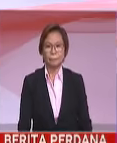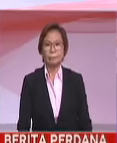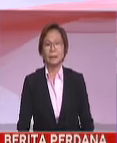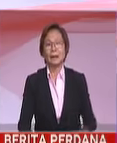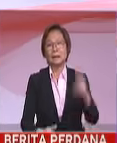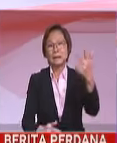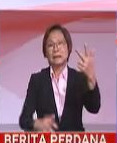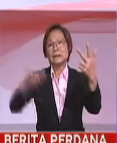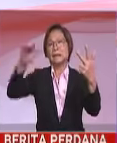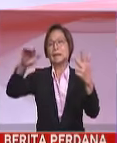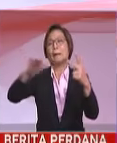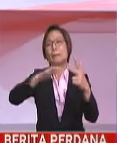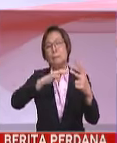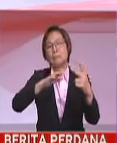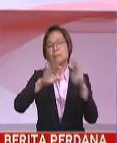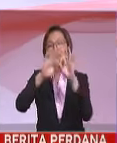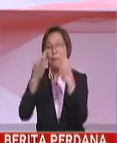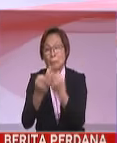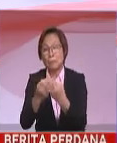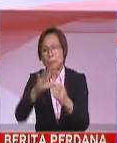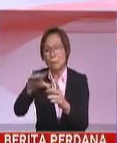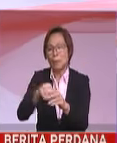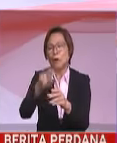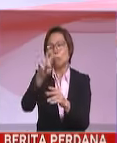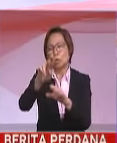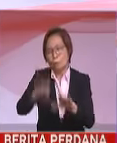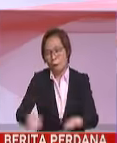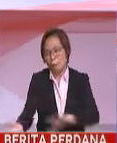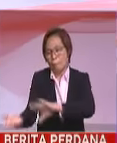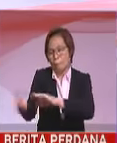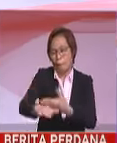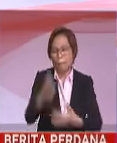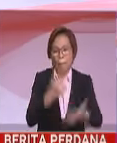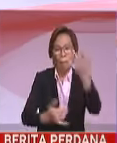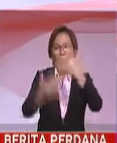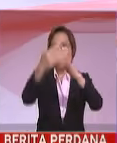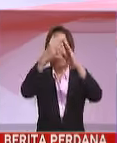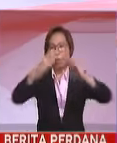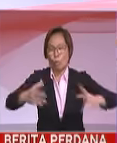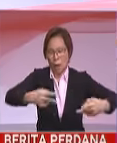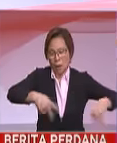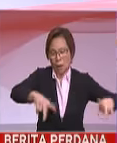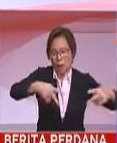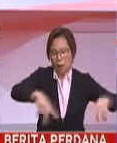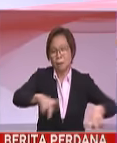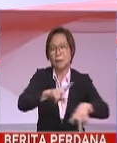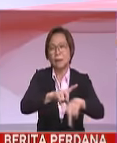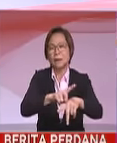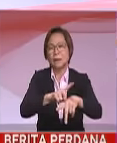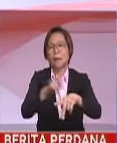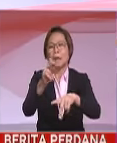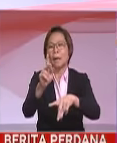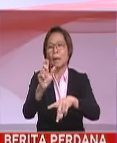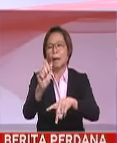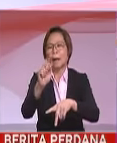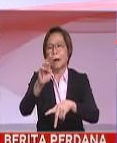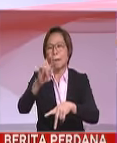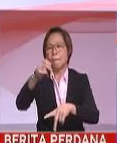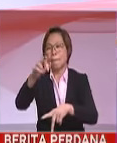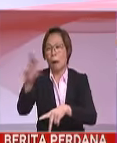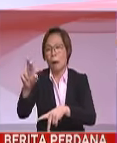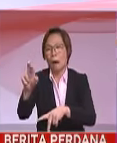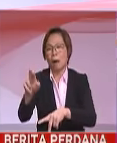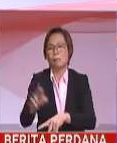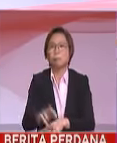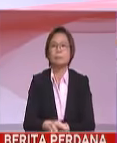Baik, tiga beranak termasuk dua kanak-kanak ditemukan maut dalam kebakaran rumah kedai di Jalan Kampar Barat 3, Taman Bandar